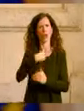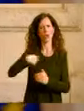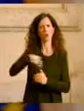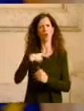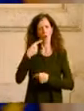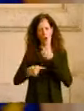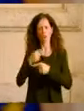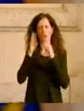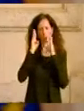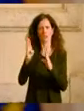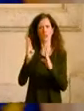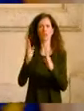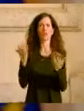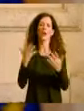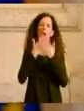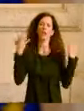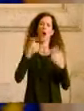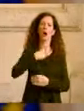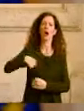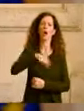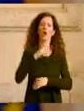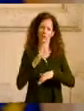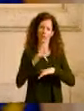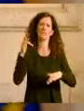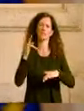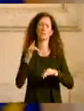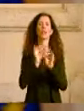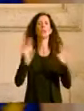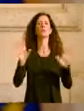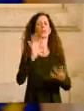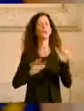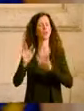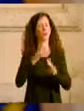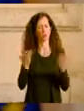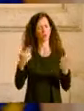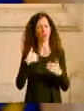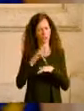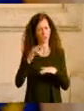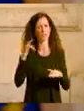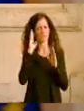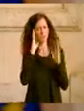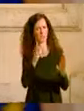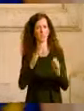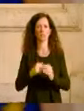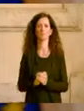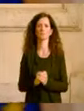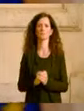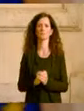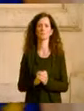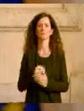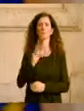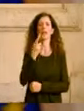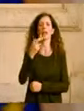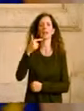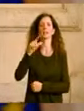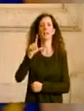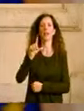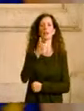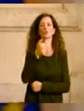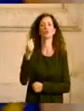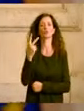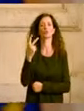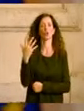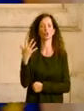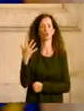molto sensibili e poi in particolare alla libera informazione. C'è RTL 102.5